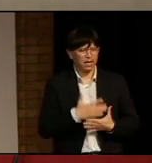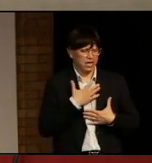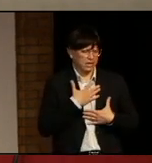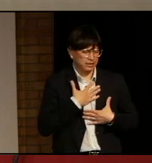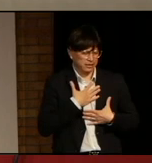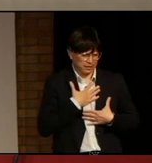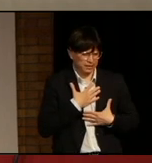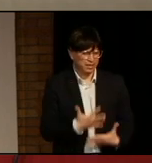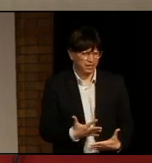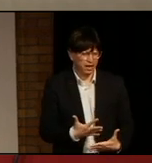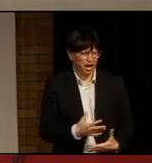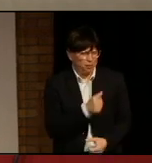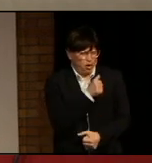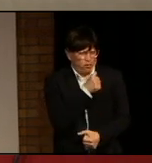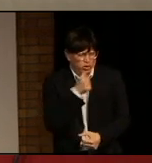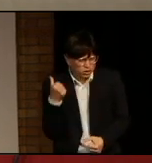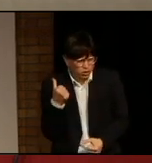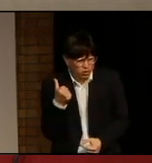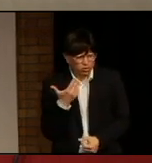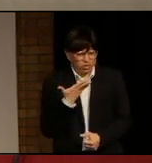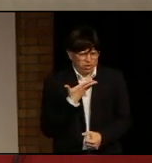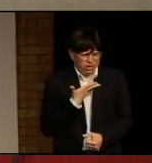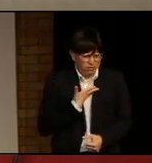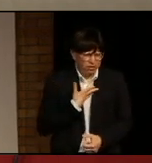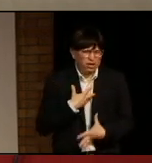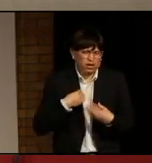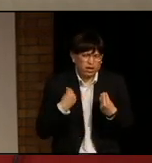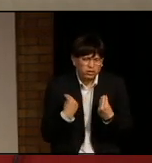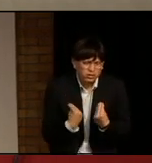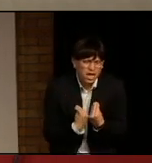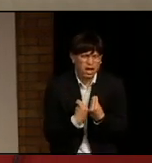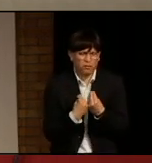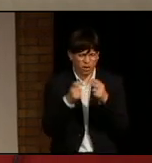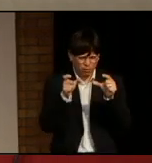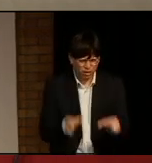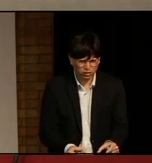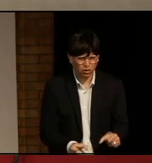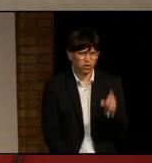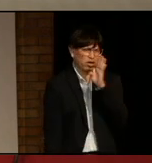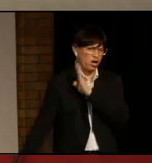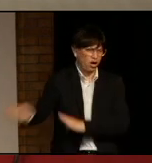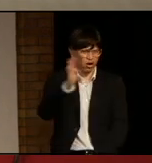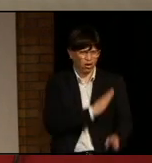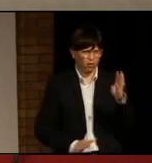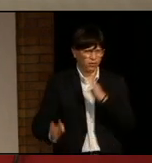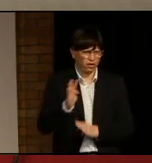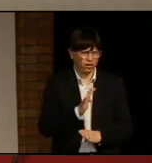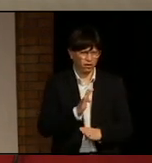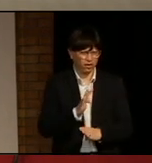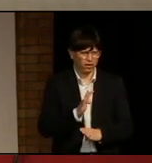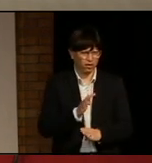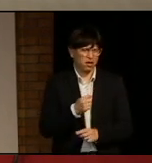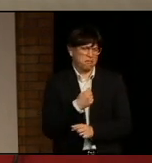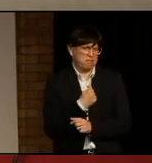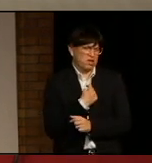l'urgenza il bisogno di avere con noi persone con disabilità di intraprendere percorsi sinodali in cui